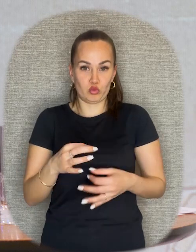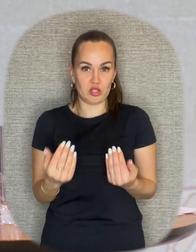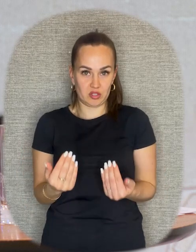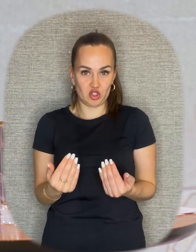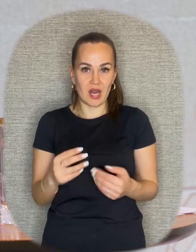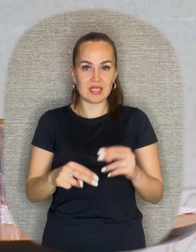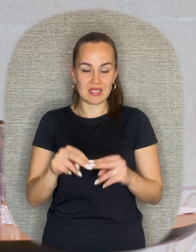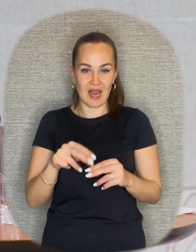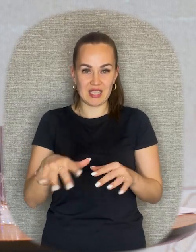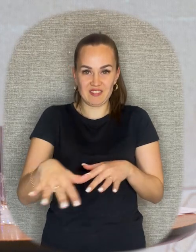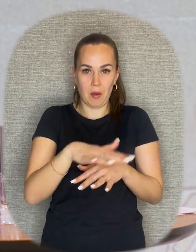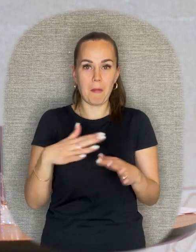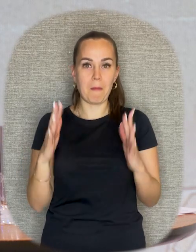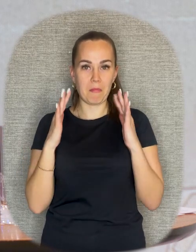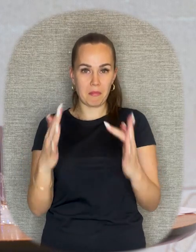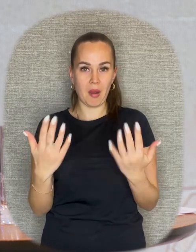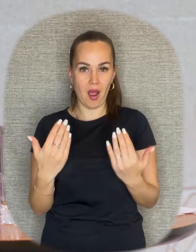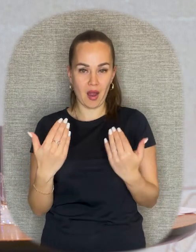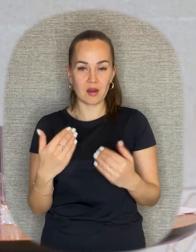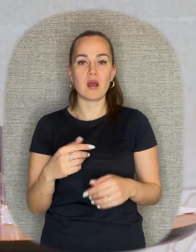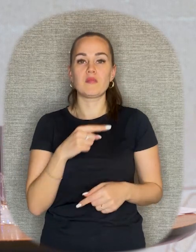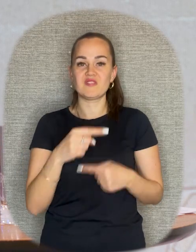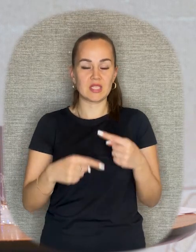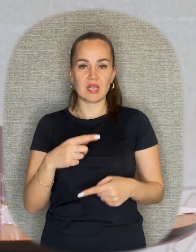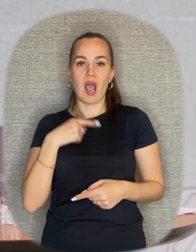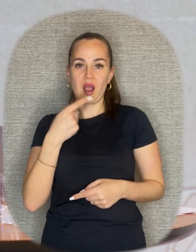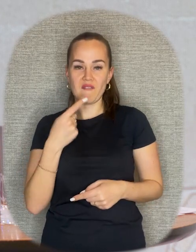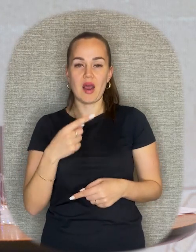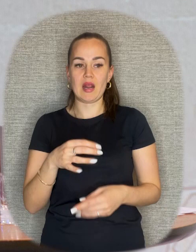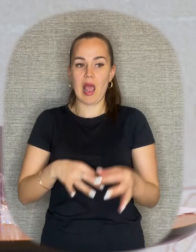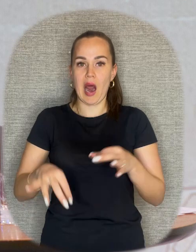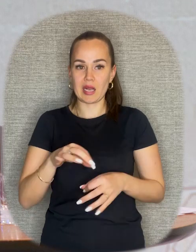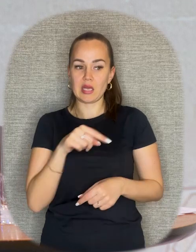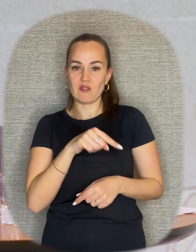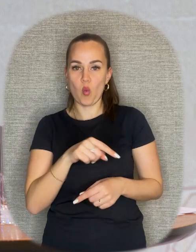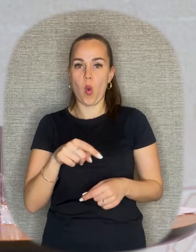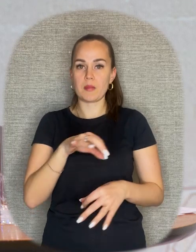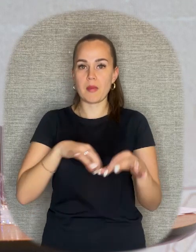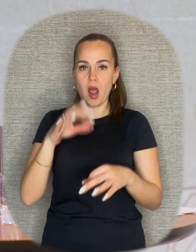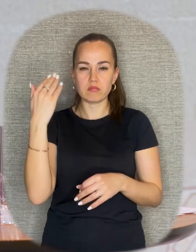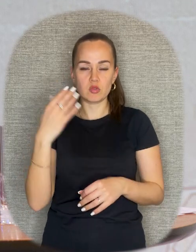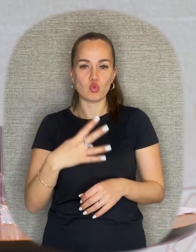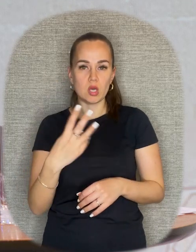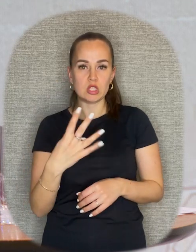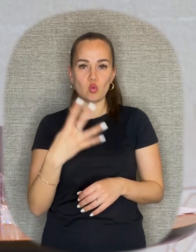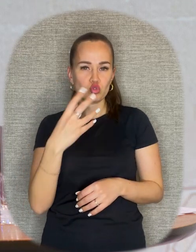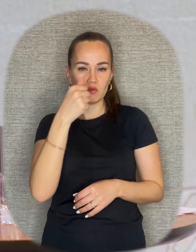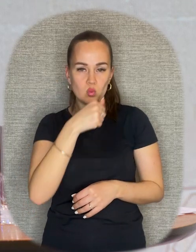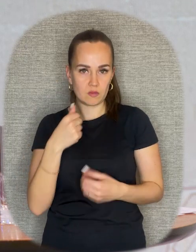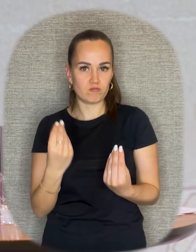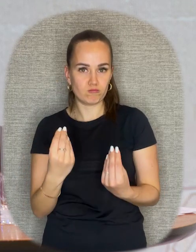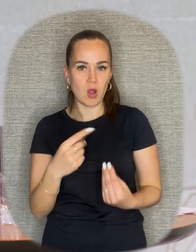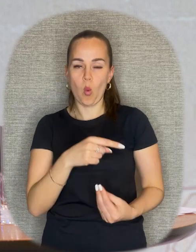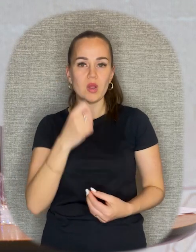Буяна это проект сорок третьего года И кстати сейчас когда шло обсуждение строительства парка Тучков Буян